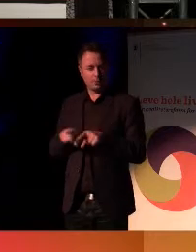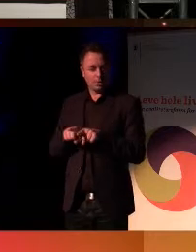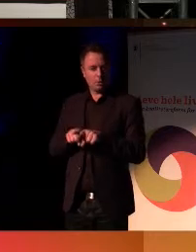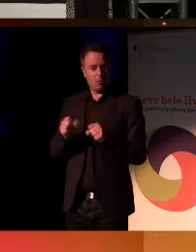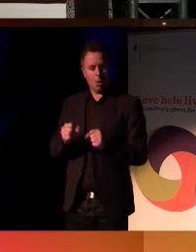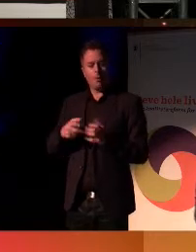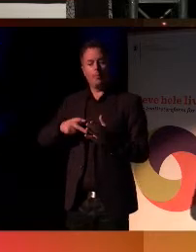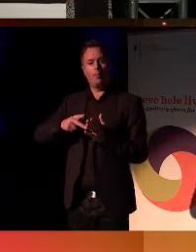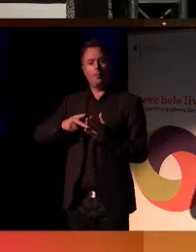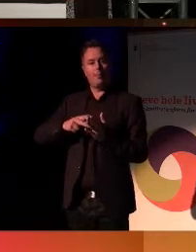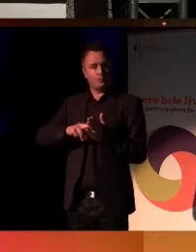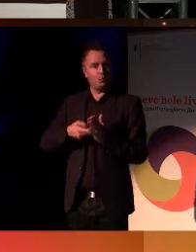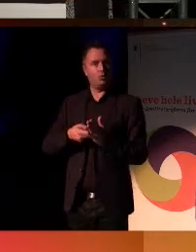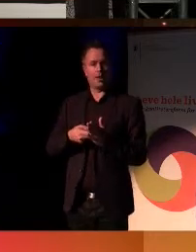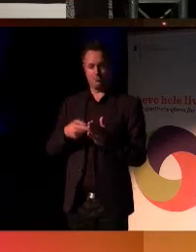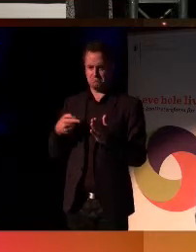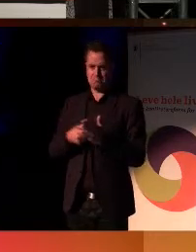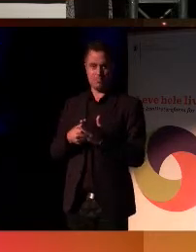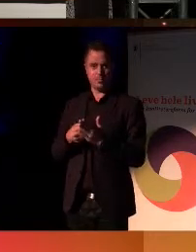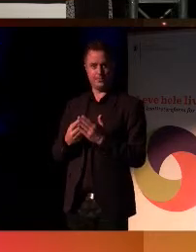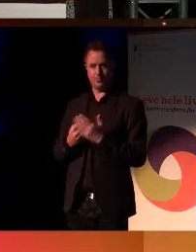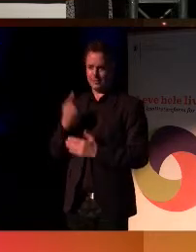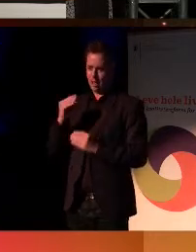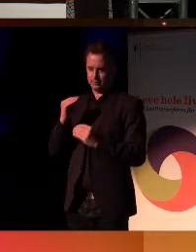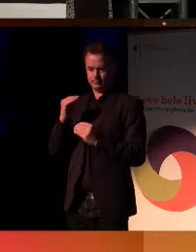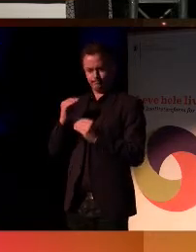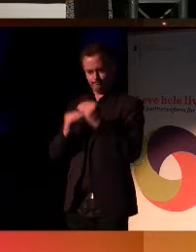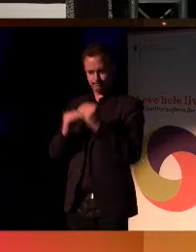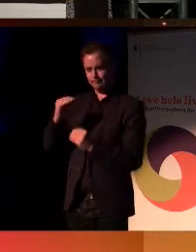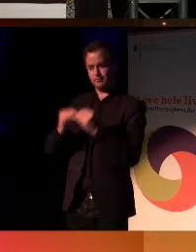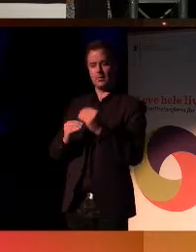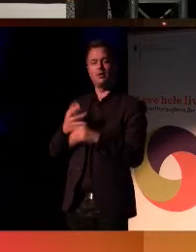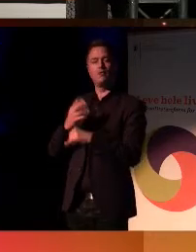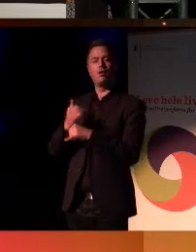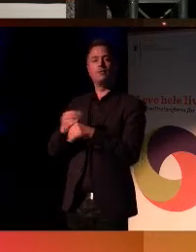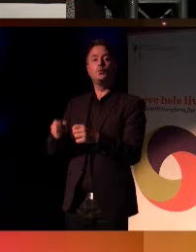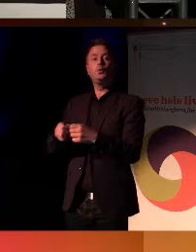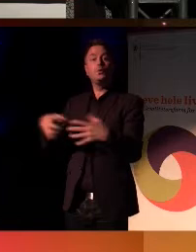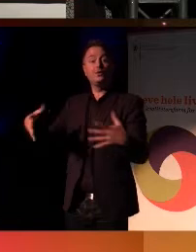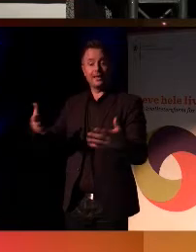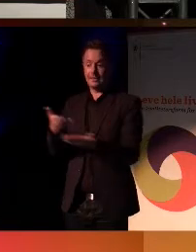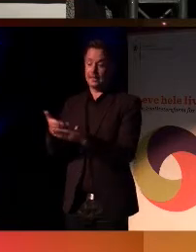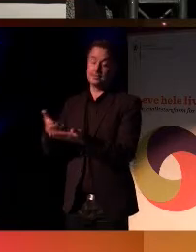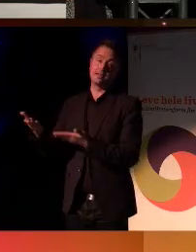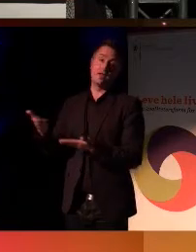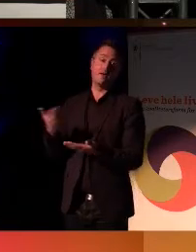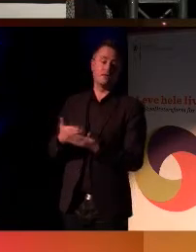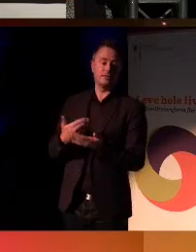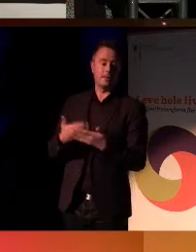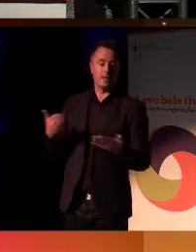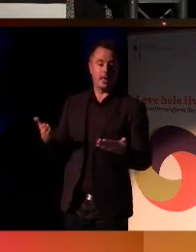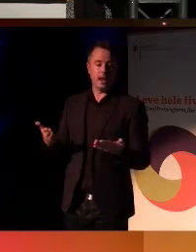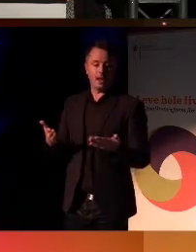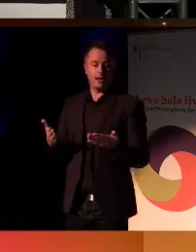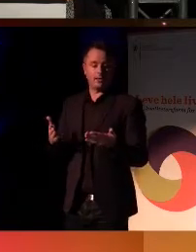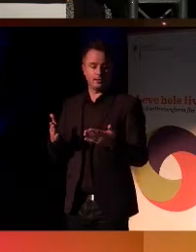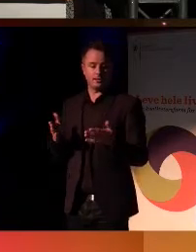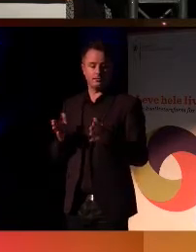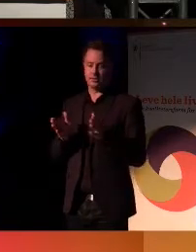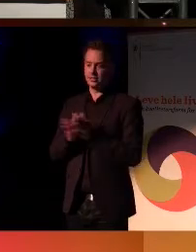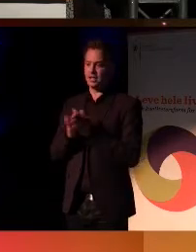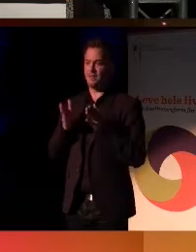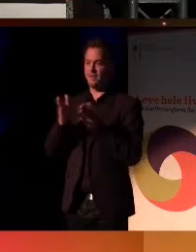som utviklet for å utvikle tjenesten. For eksempel samveisveikart, som en